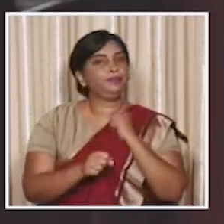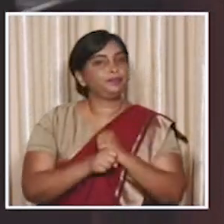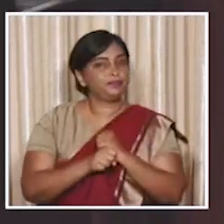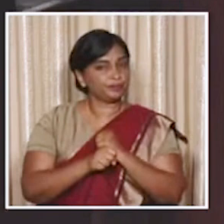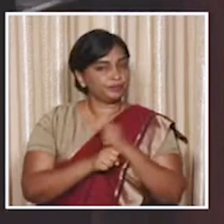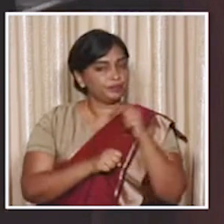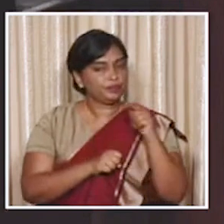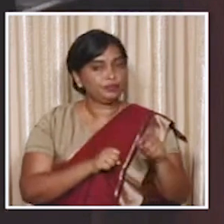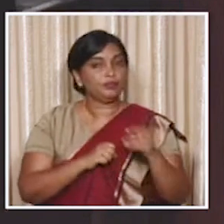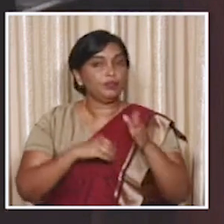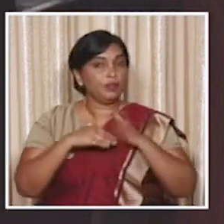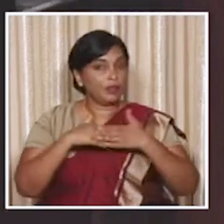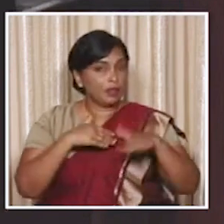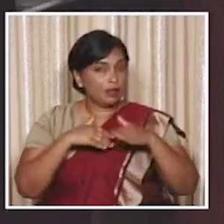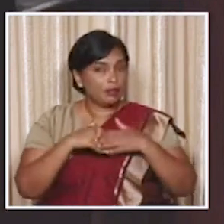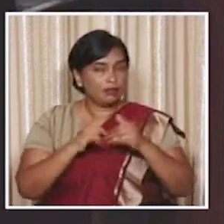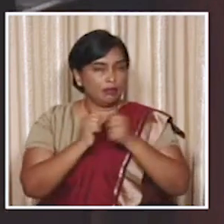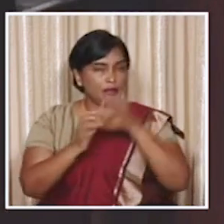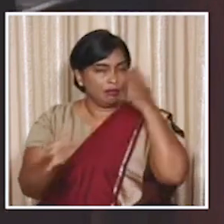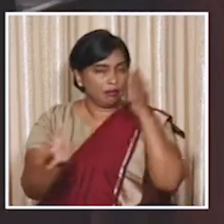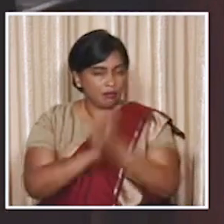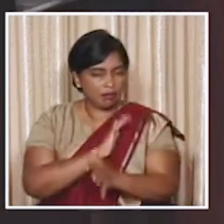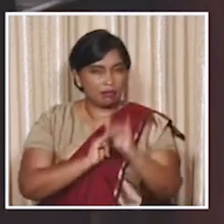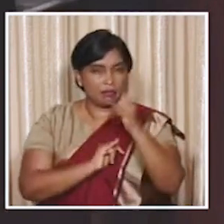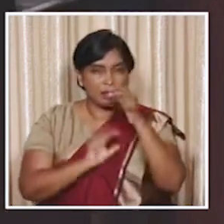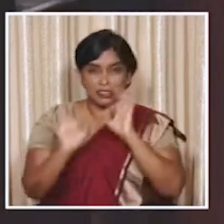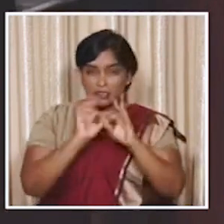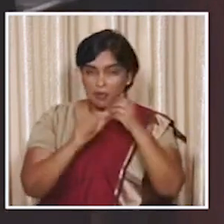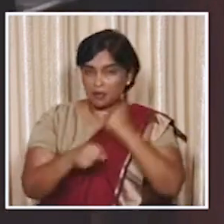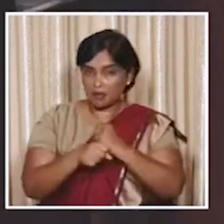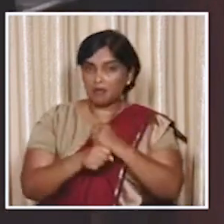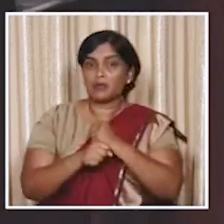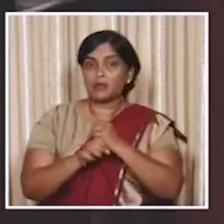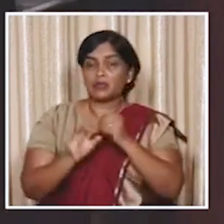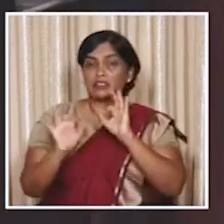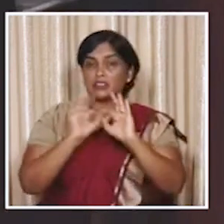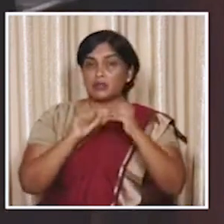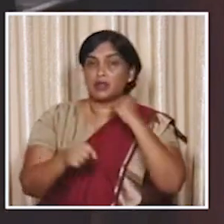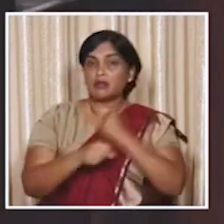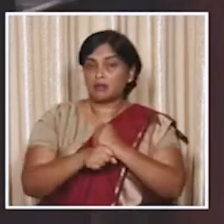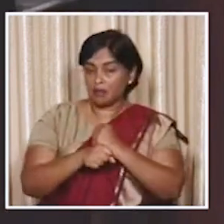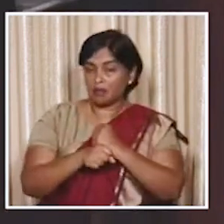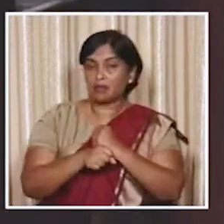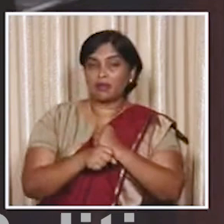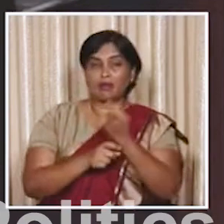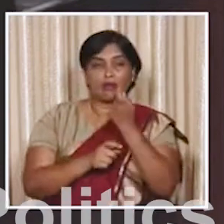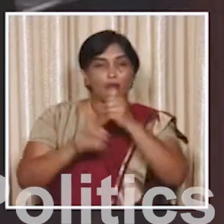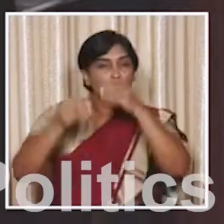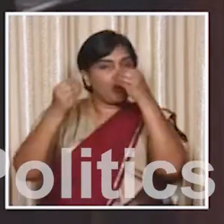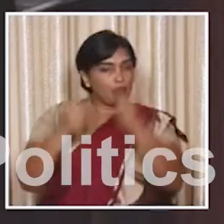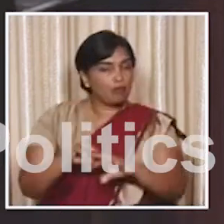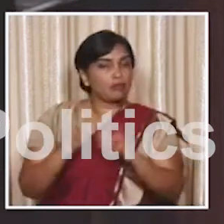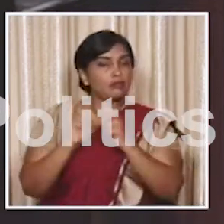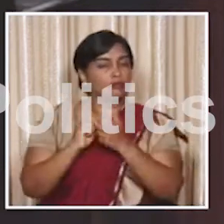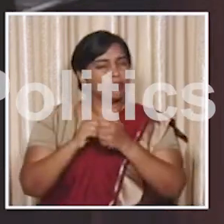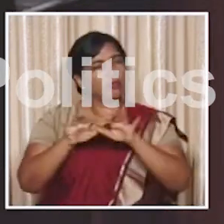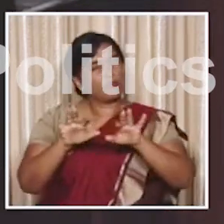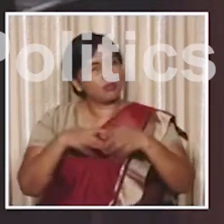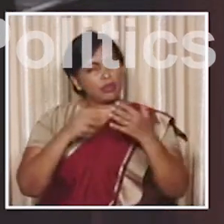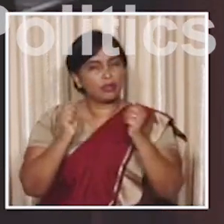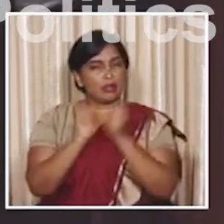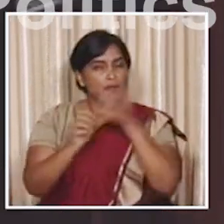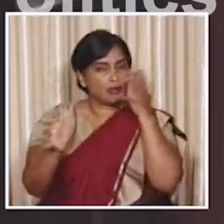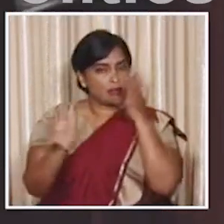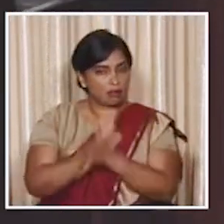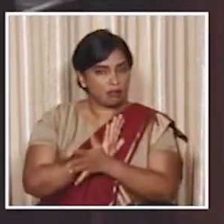ආණ්ඩුවෙන් සිද්ධ වුණා නම් යම් වැරද්දක් මේ රටට යහපාල ආණ්ඩුවෙන් මේ රටට ආර්ථිකය කඩාගෙන වැටෙන මොන යම් දෙයක් සිද්ධ